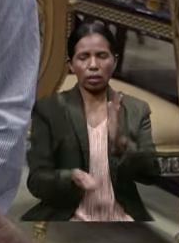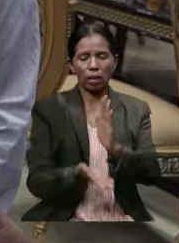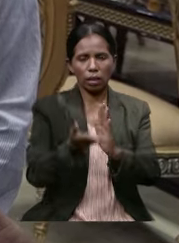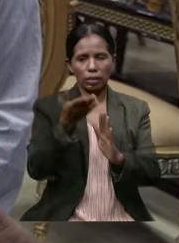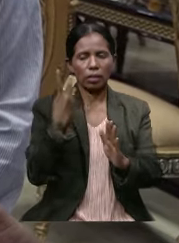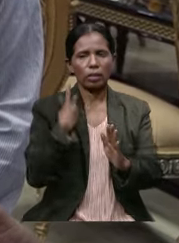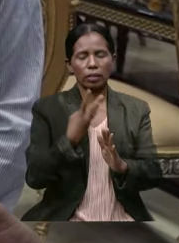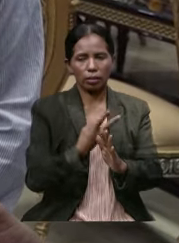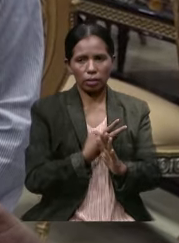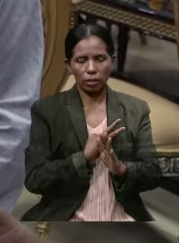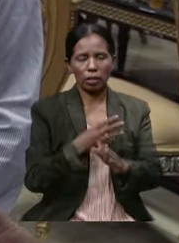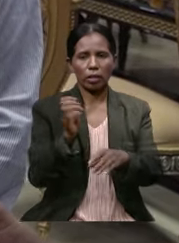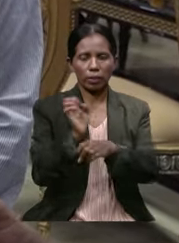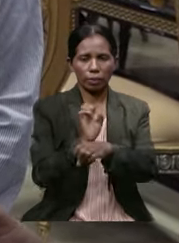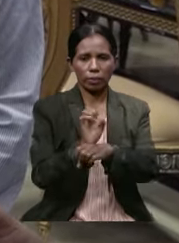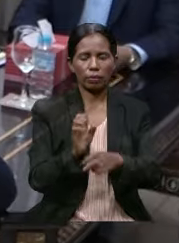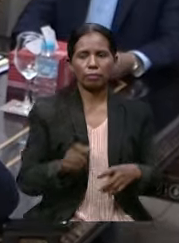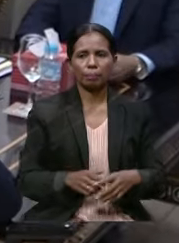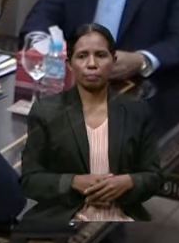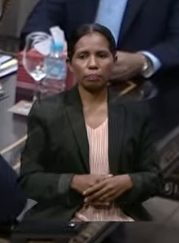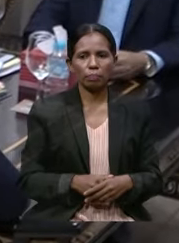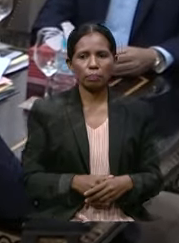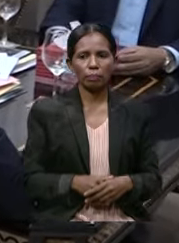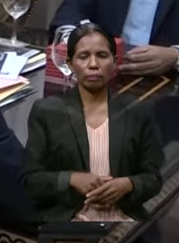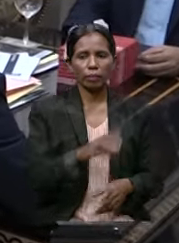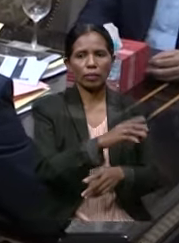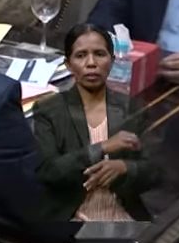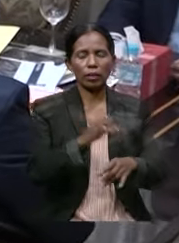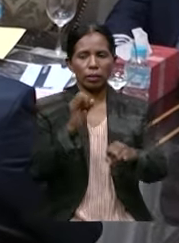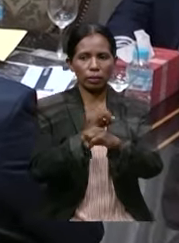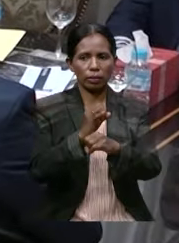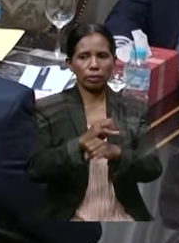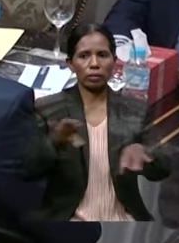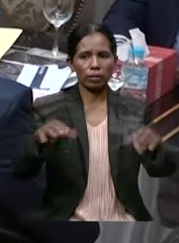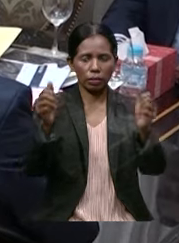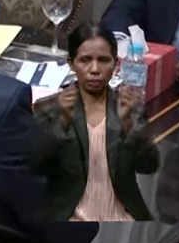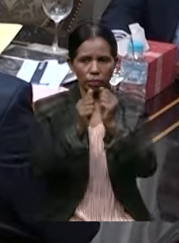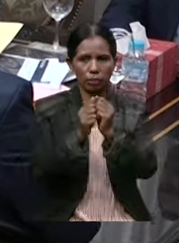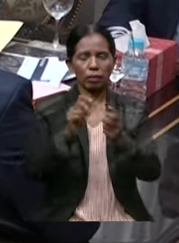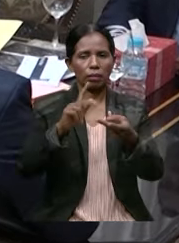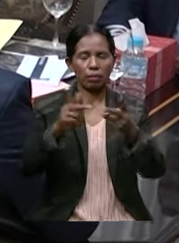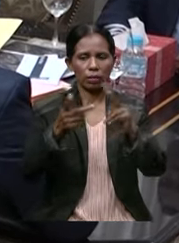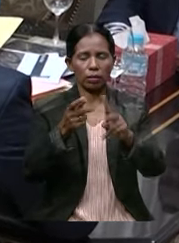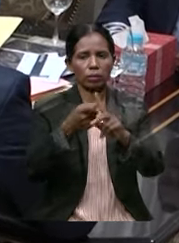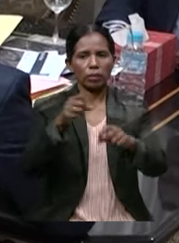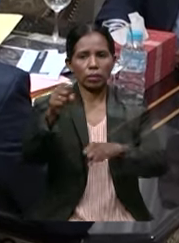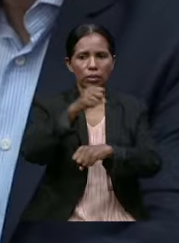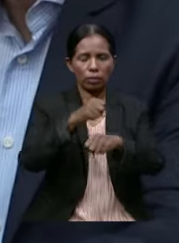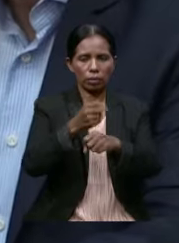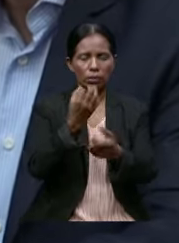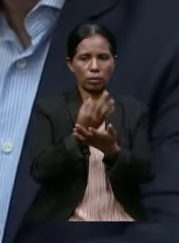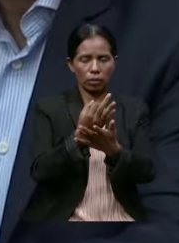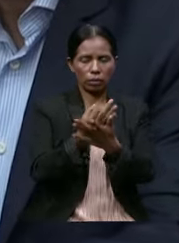itenia ekonomia. Investimento hi area industria ne servisu hamutu parceiro si Singapura ho total